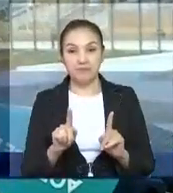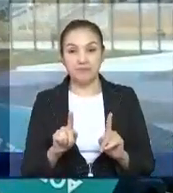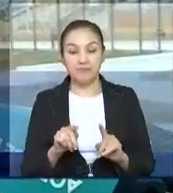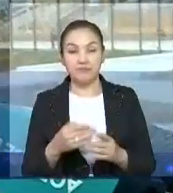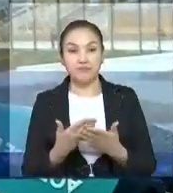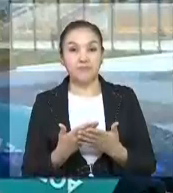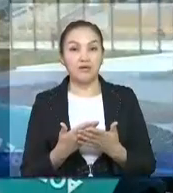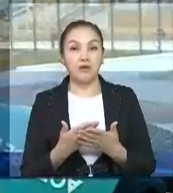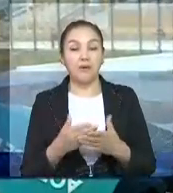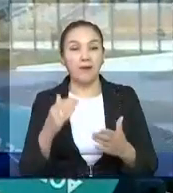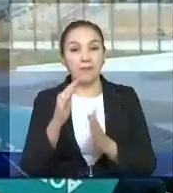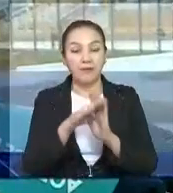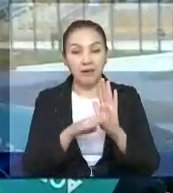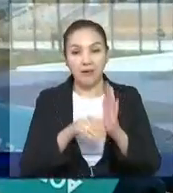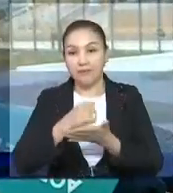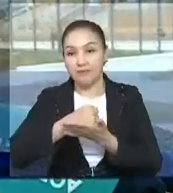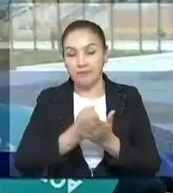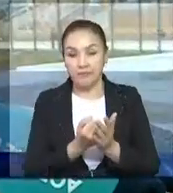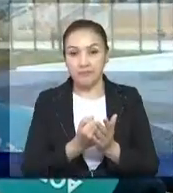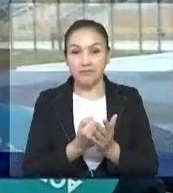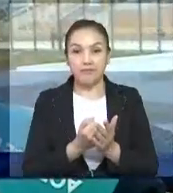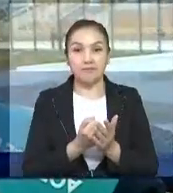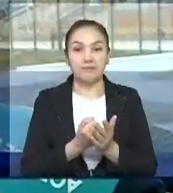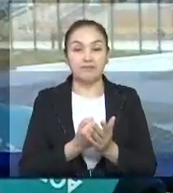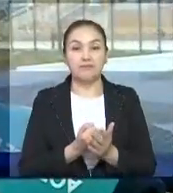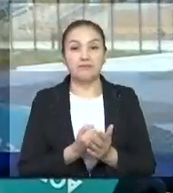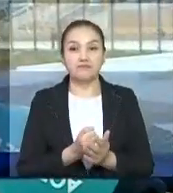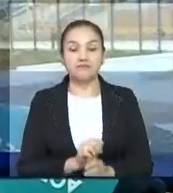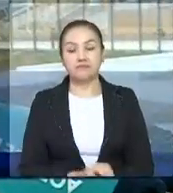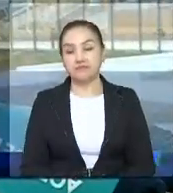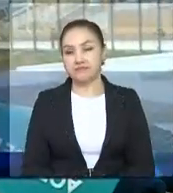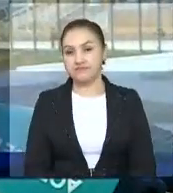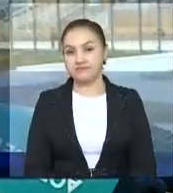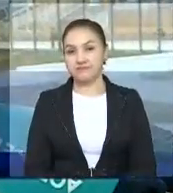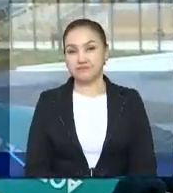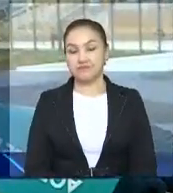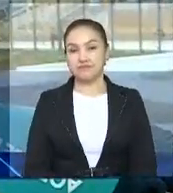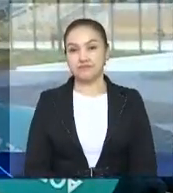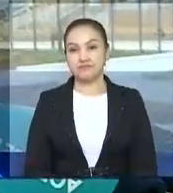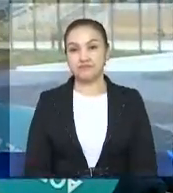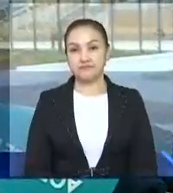тариф инвестиционной программы утверждена на данные периоды.